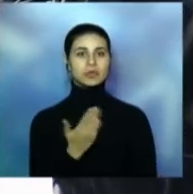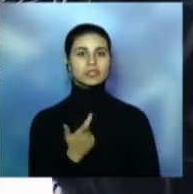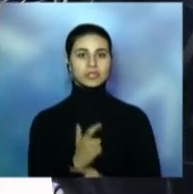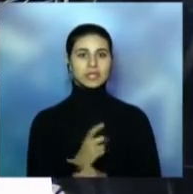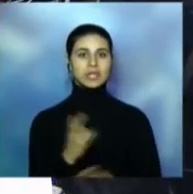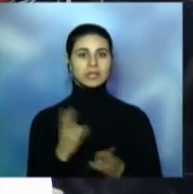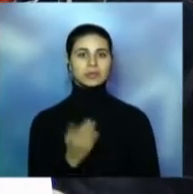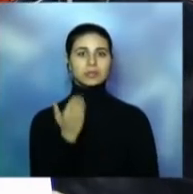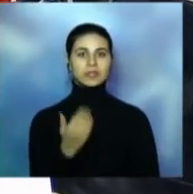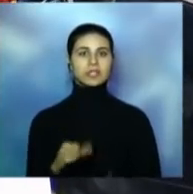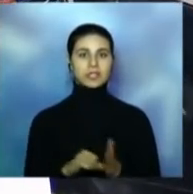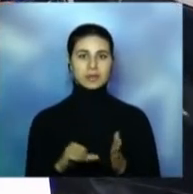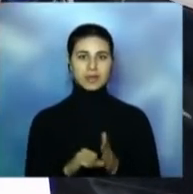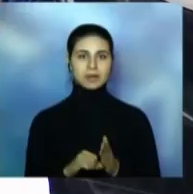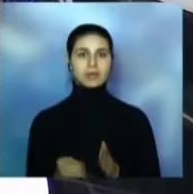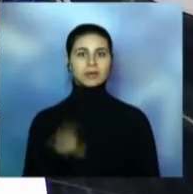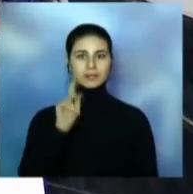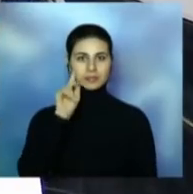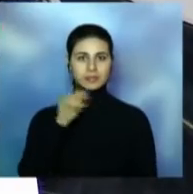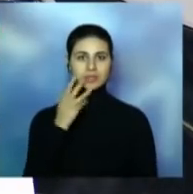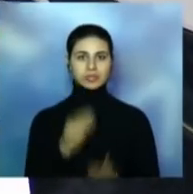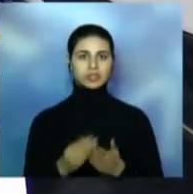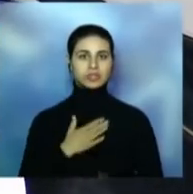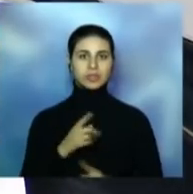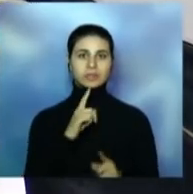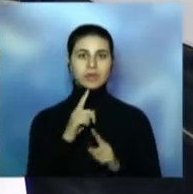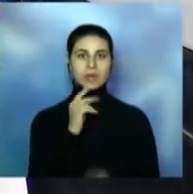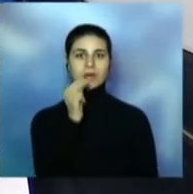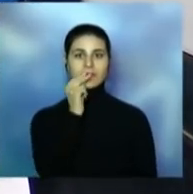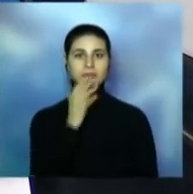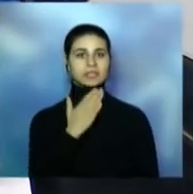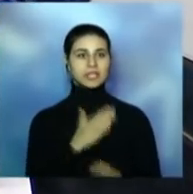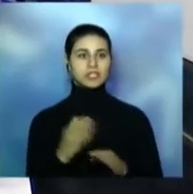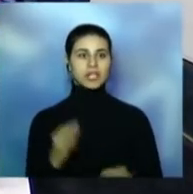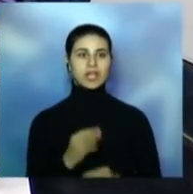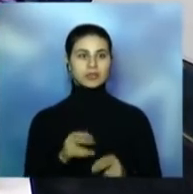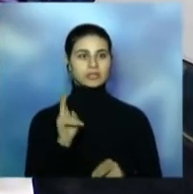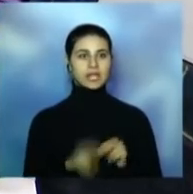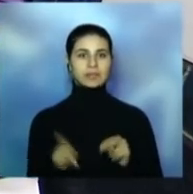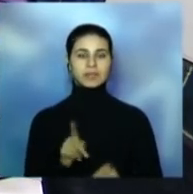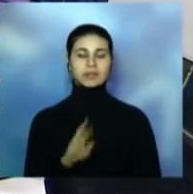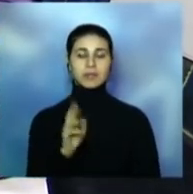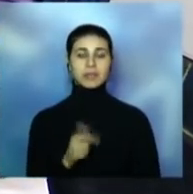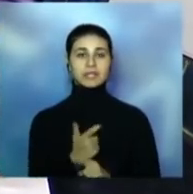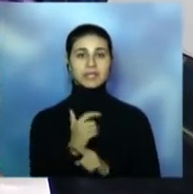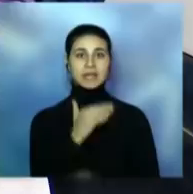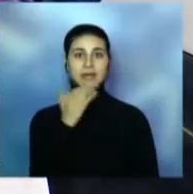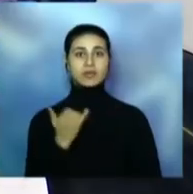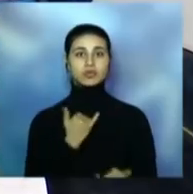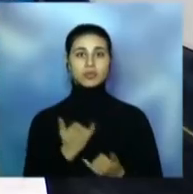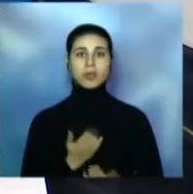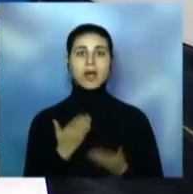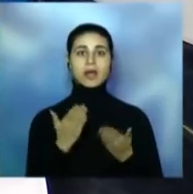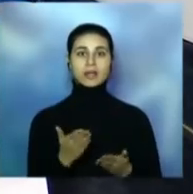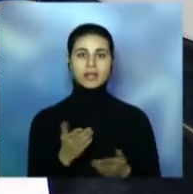ძალიან დამჭირდება თქვენი დახმარება მოგეხსენებათ ჩემი საუბარი ყვების გარეშე არასოდეს მთავრდება და ამდენი სტუმარი მყავს